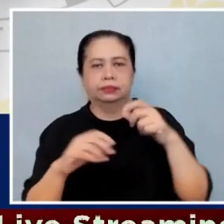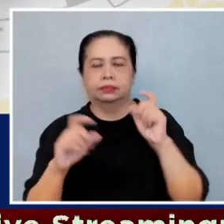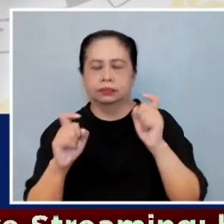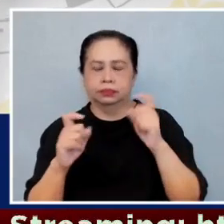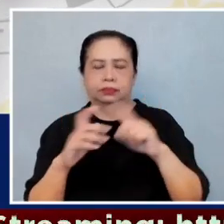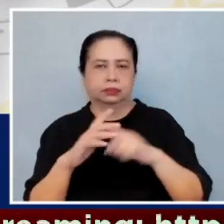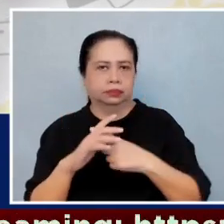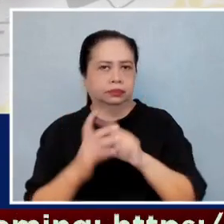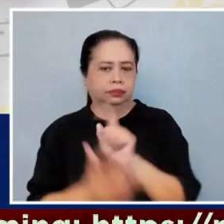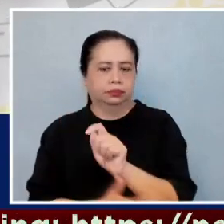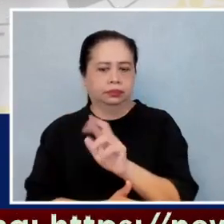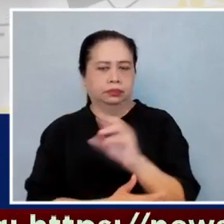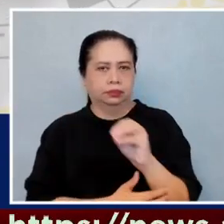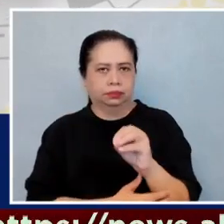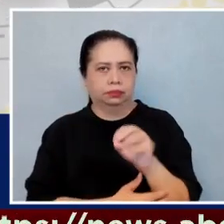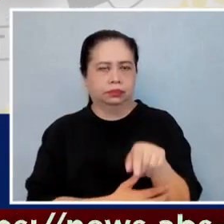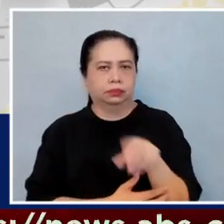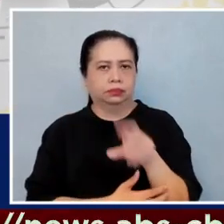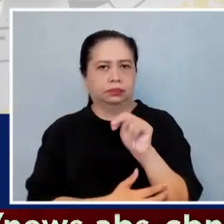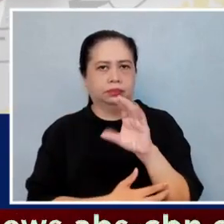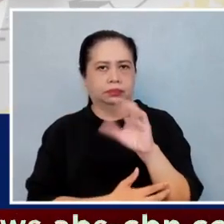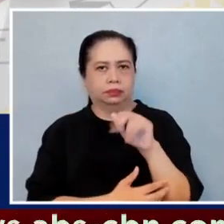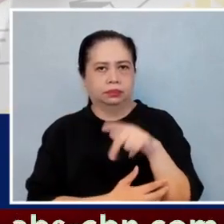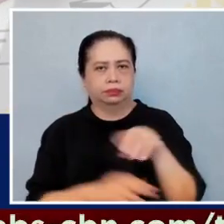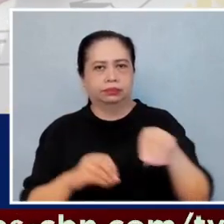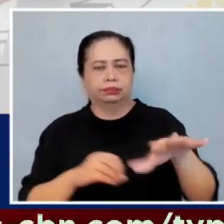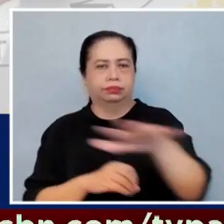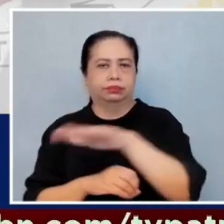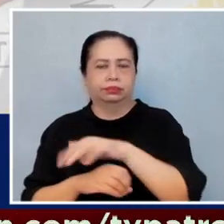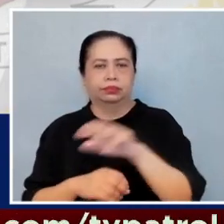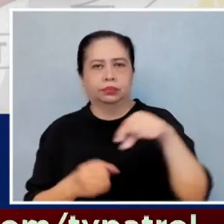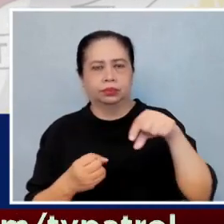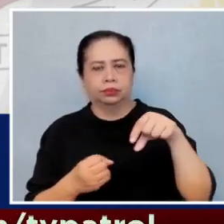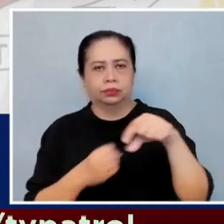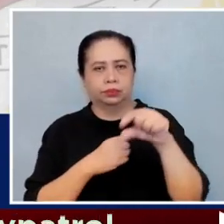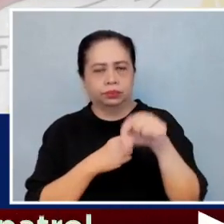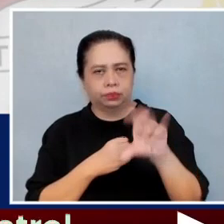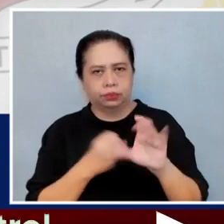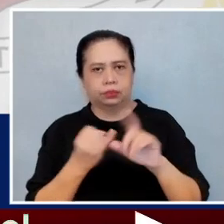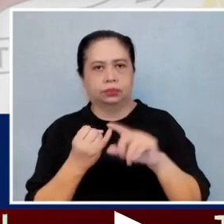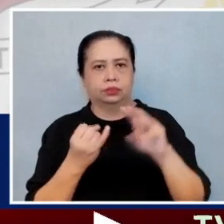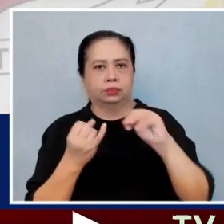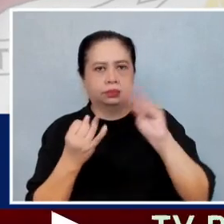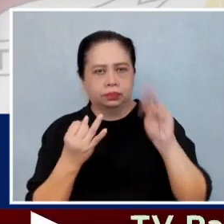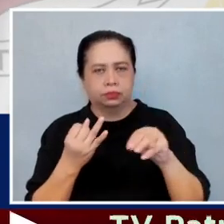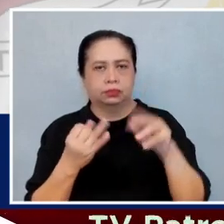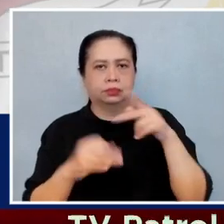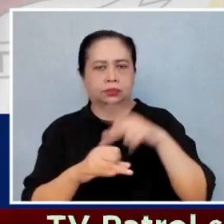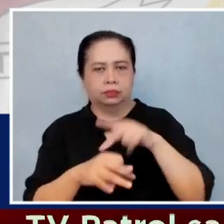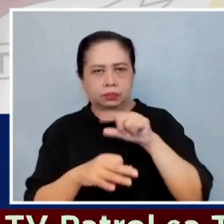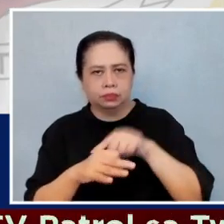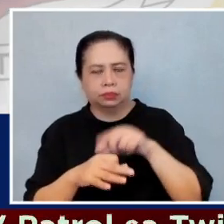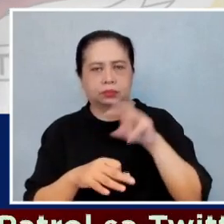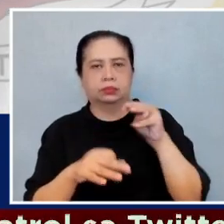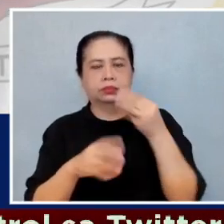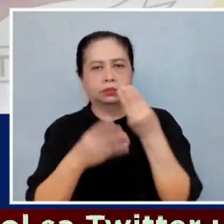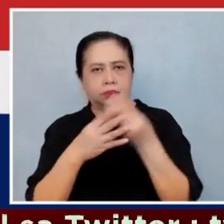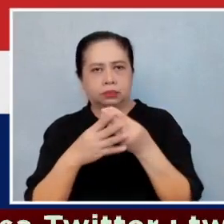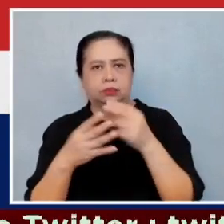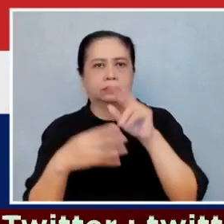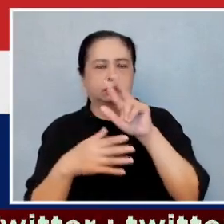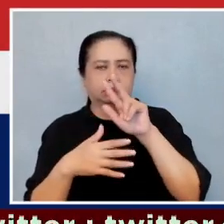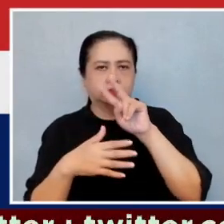ang TRO sa NCAP na ipinatutupad sa mga lungsod ng Quezon, Manila, Parañaque, Muntinlupa at